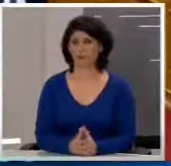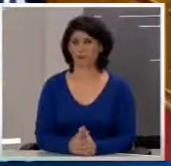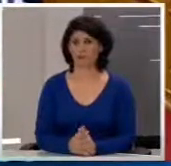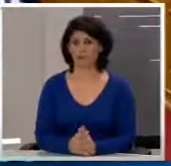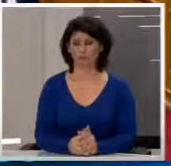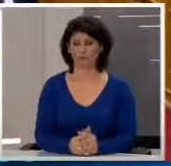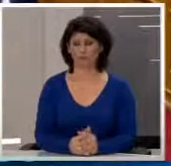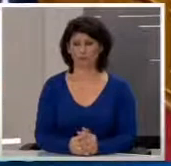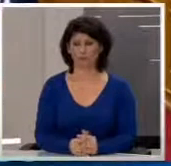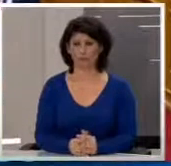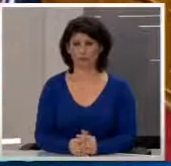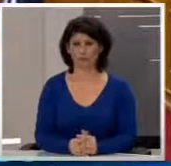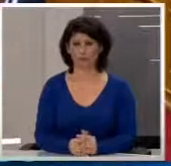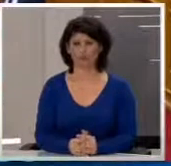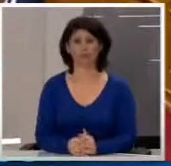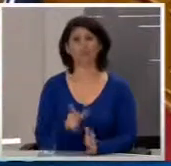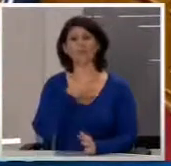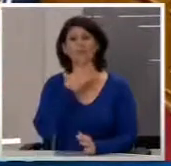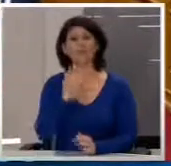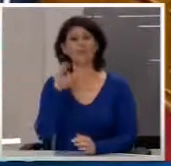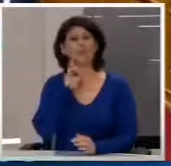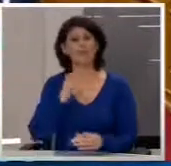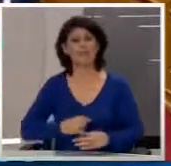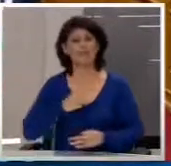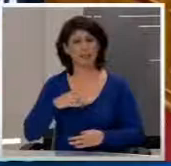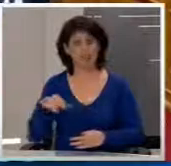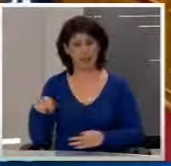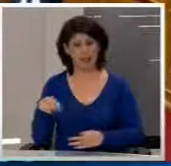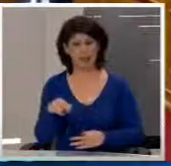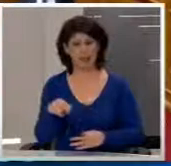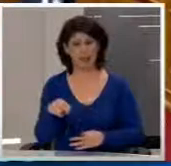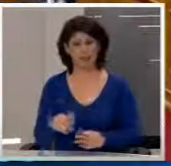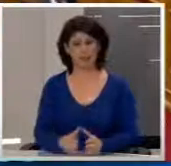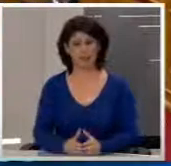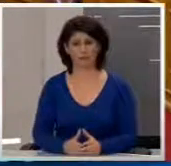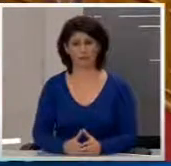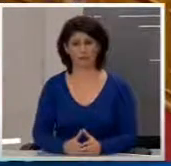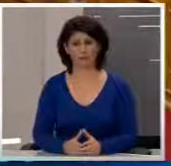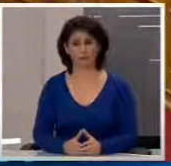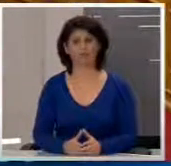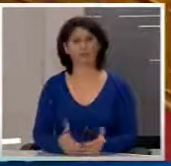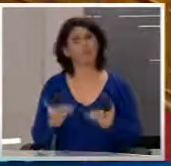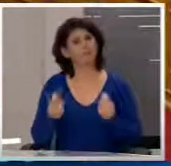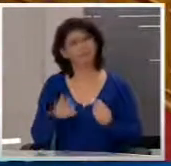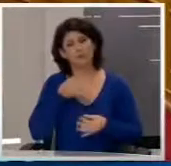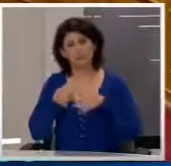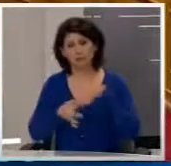Επειδή, κυρίες και κύριοι συνάδελφοι, έγινε πάρα πολύ λόγος